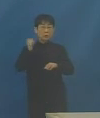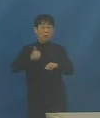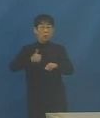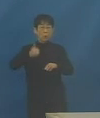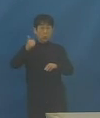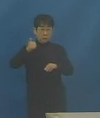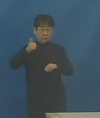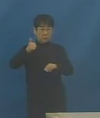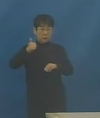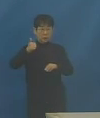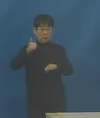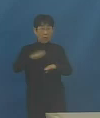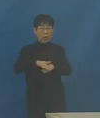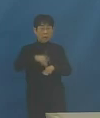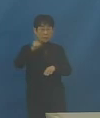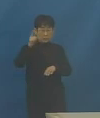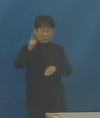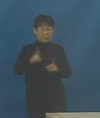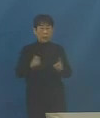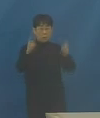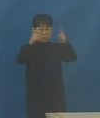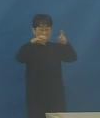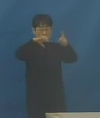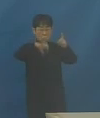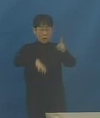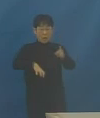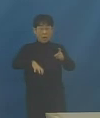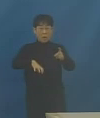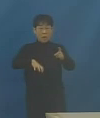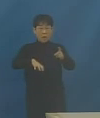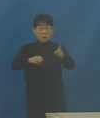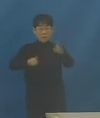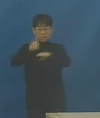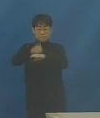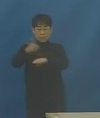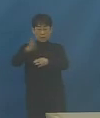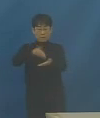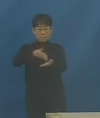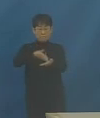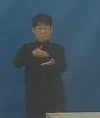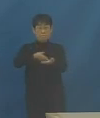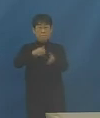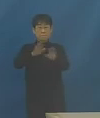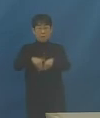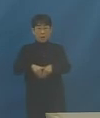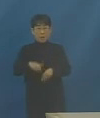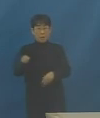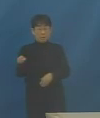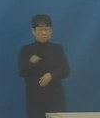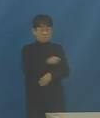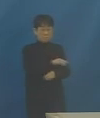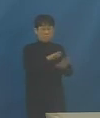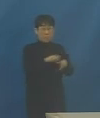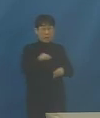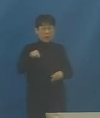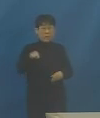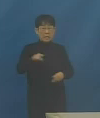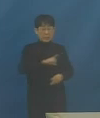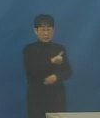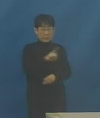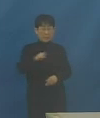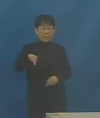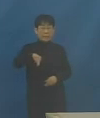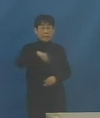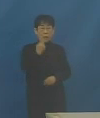演説を行いましたで選手にあの就任後まあ政権法則100日とが計画したということであの知事